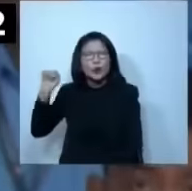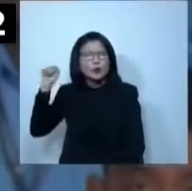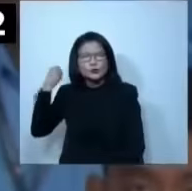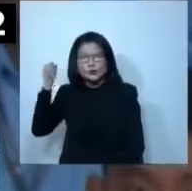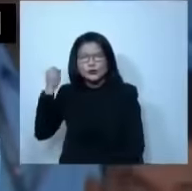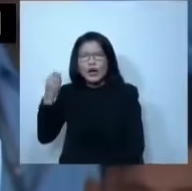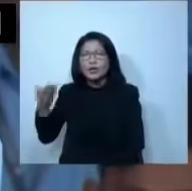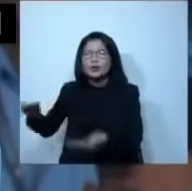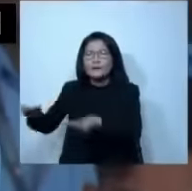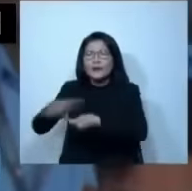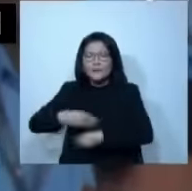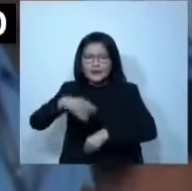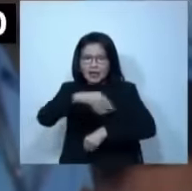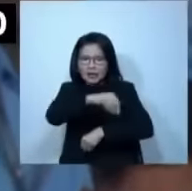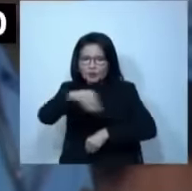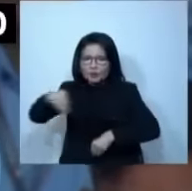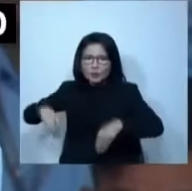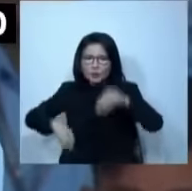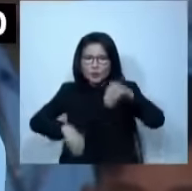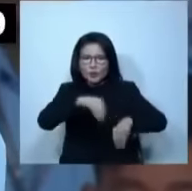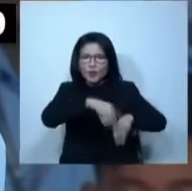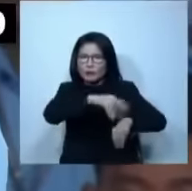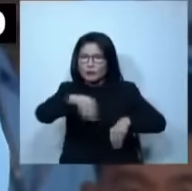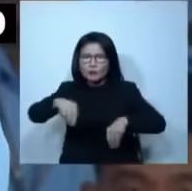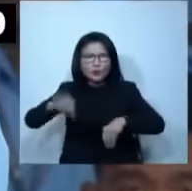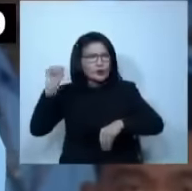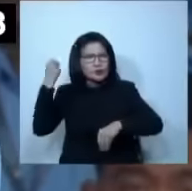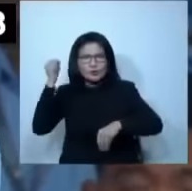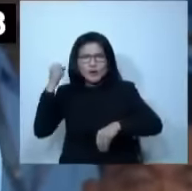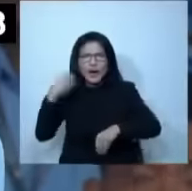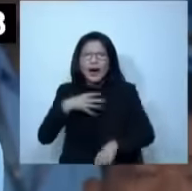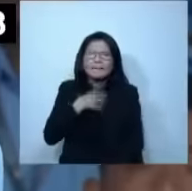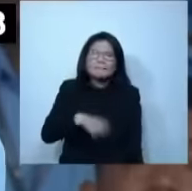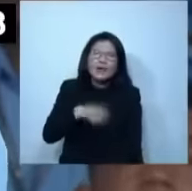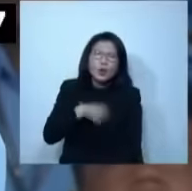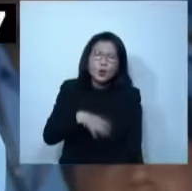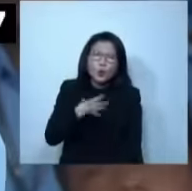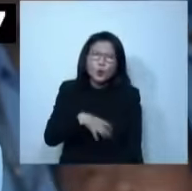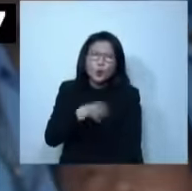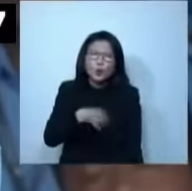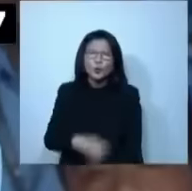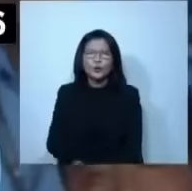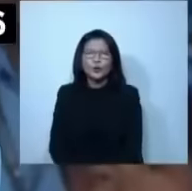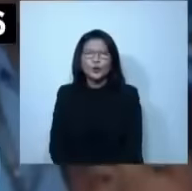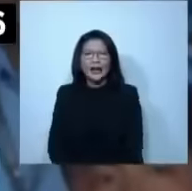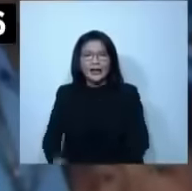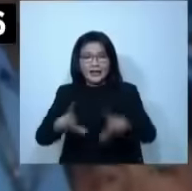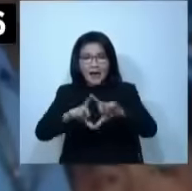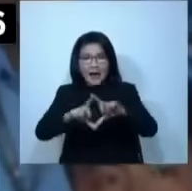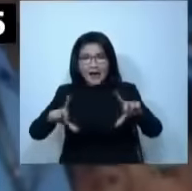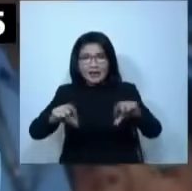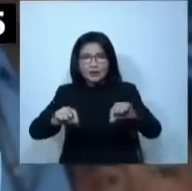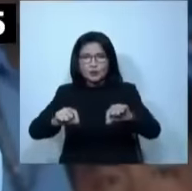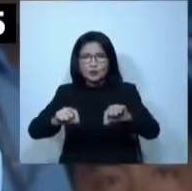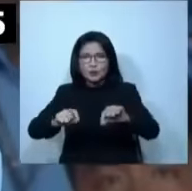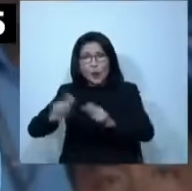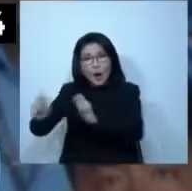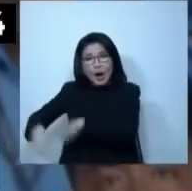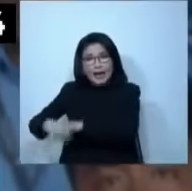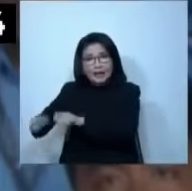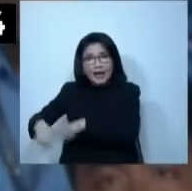pupuk. Dan mereka mengeluh dengan kartu tani yang